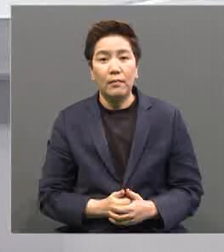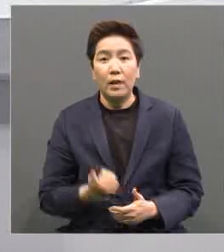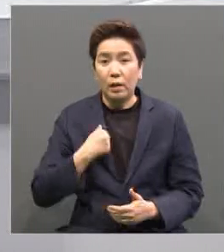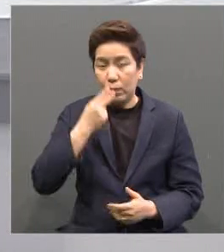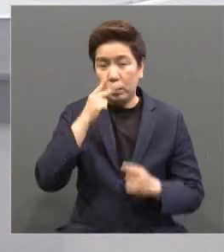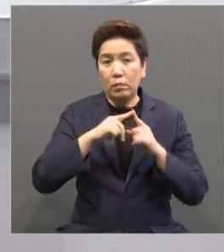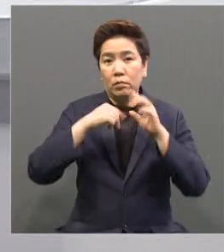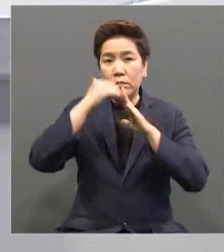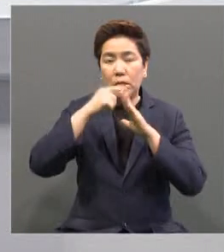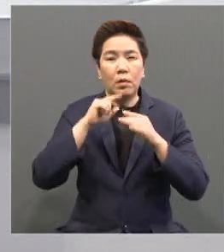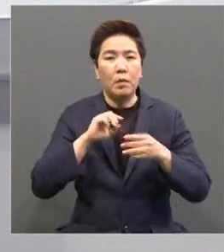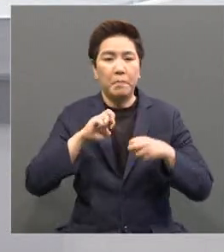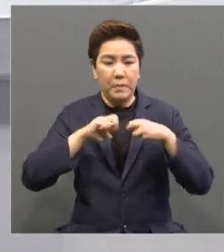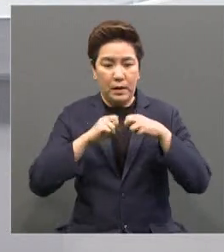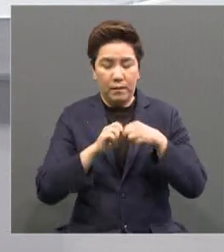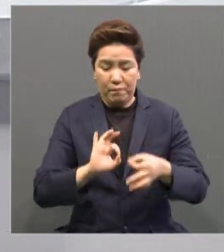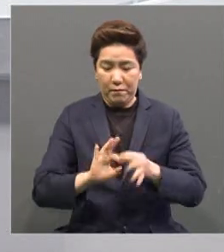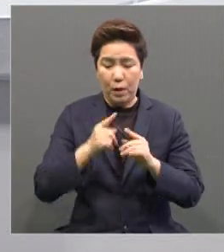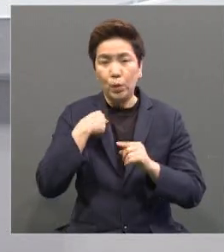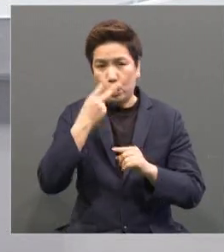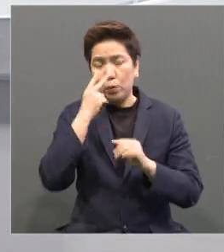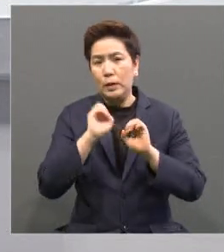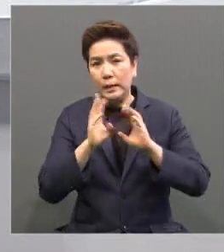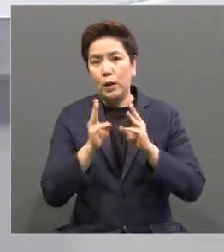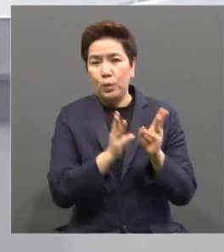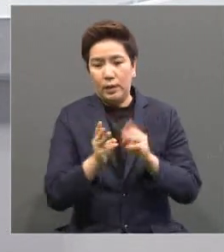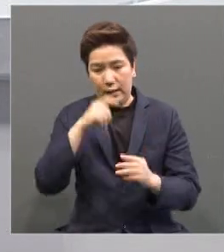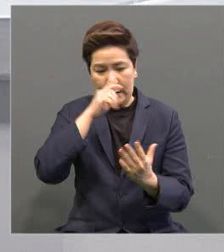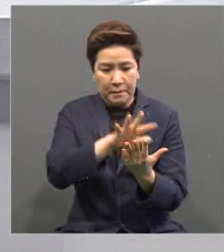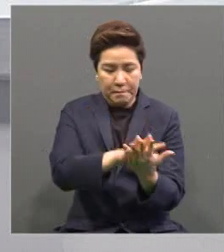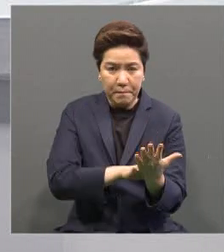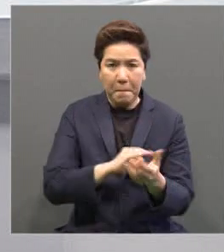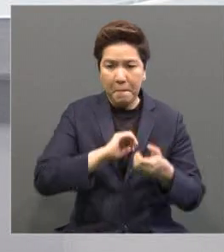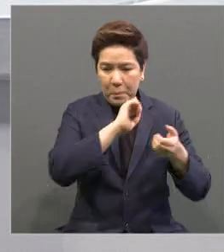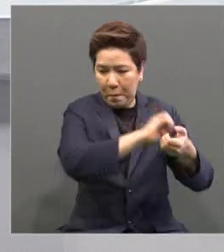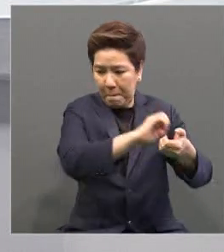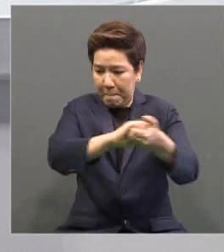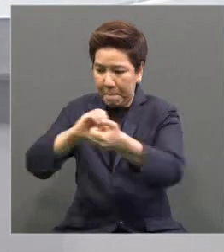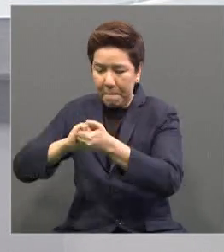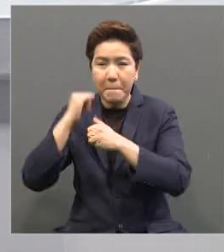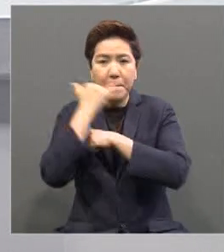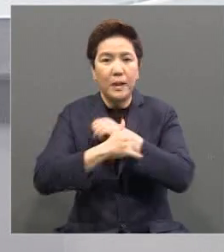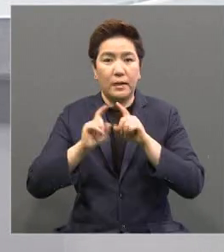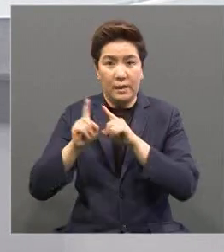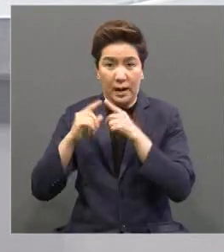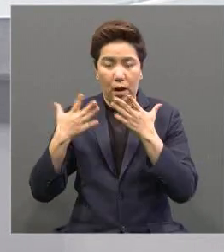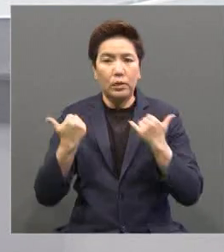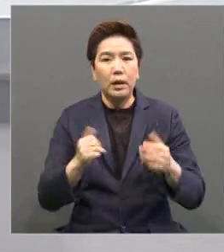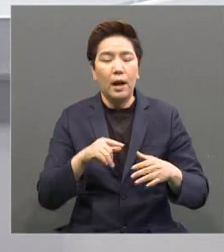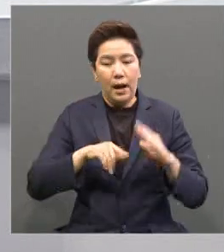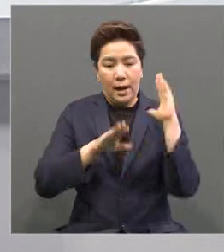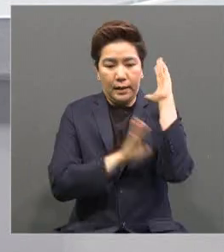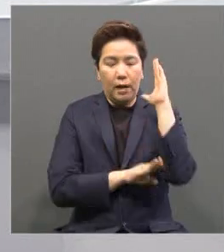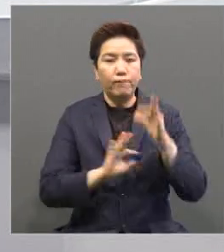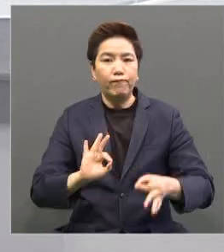ตอนนี้ตอนบนของประเทศในเรื่องของแนวทางการแก้ไขปัญหาเริ่มชัดเจนมากขึ้นนะครับทั้งภายในประเทศเองและก็ความร่วมมือจากต่างประเทศด้วยนะครับแต่เรื่องของไฟไหม้นะครับภาคใ